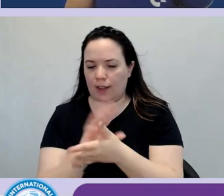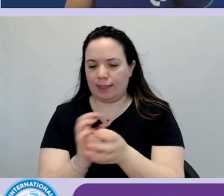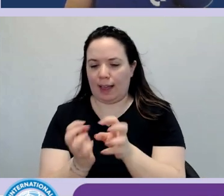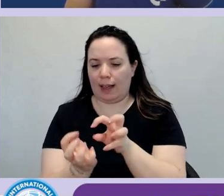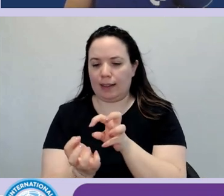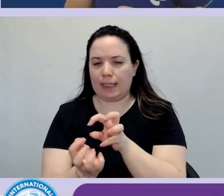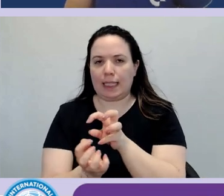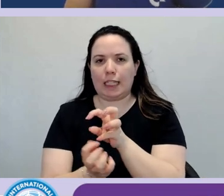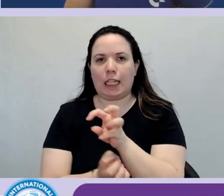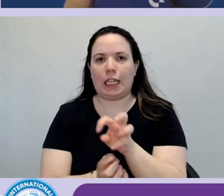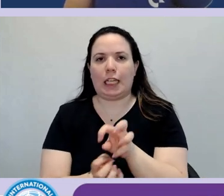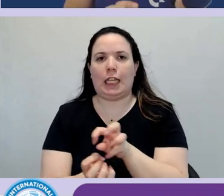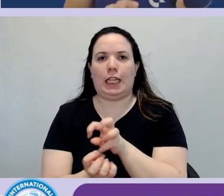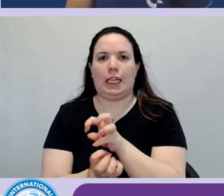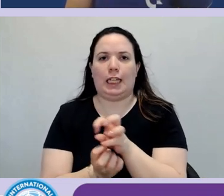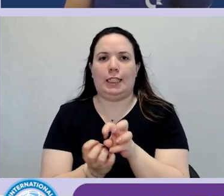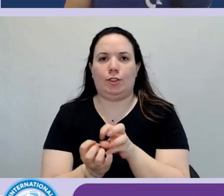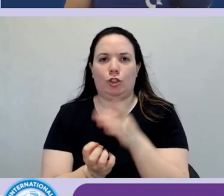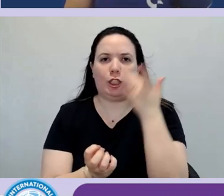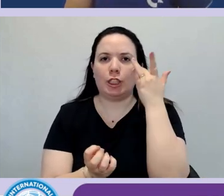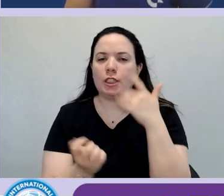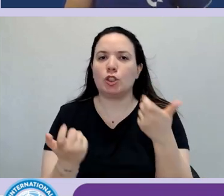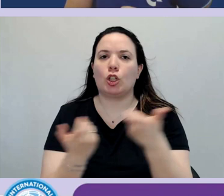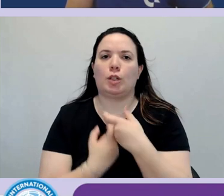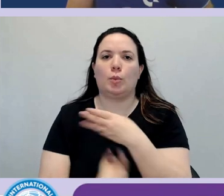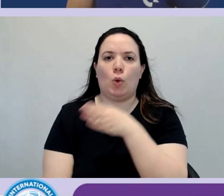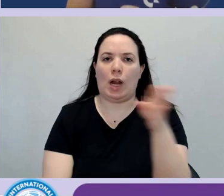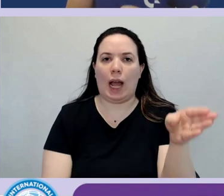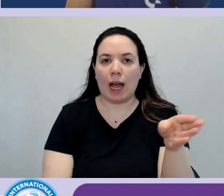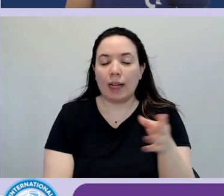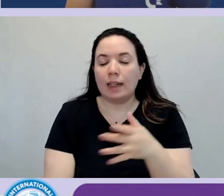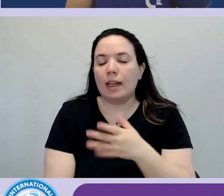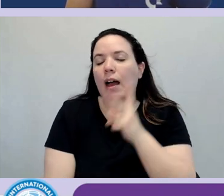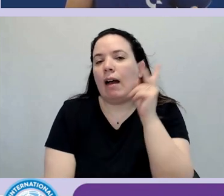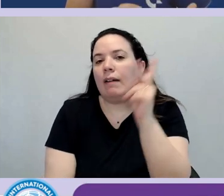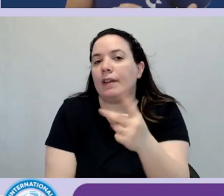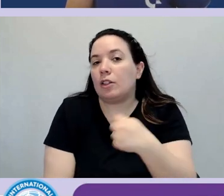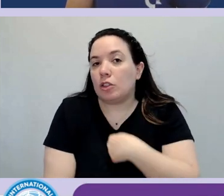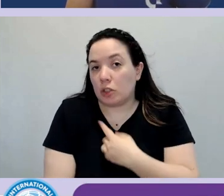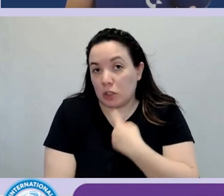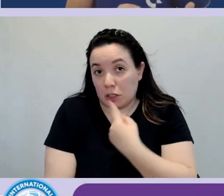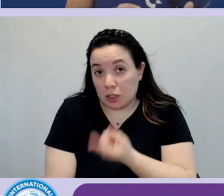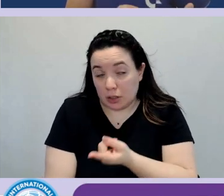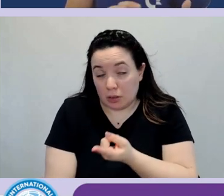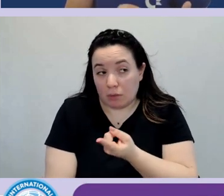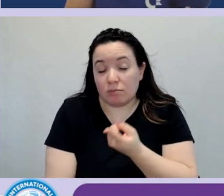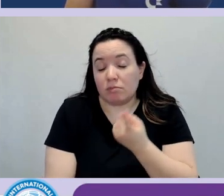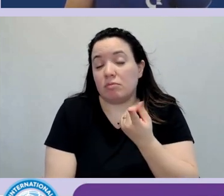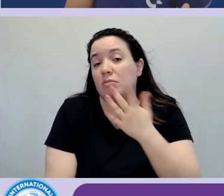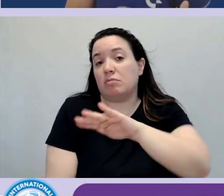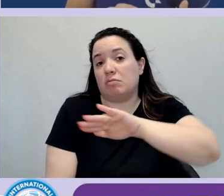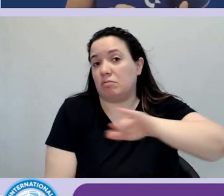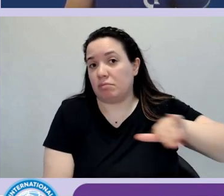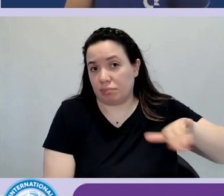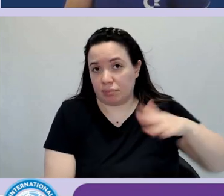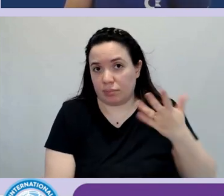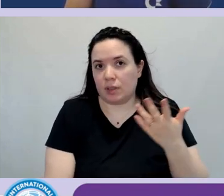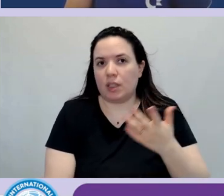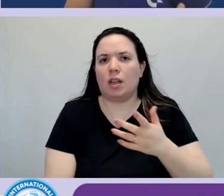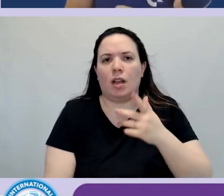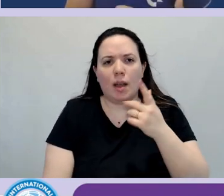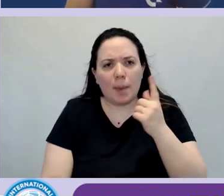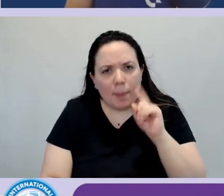legale Però ripeto io Sconsiglio di tenerne proprio conto Cioè lavorare per migliorare